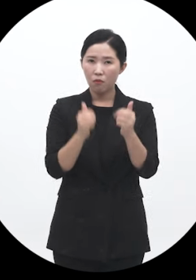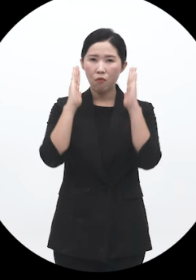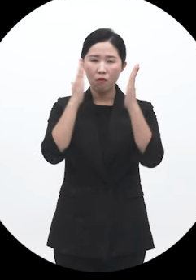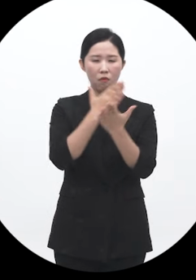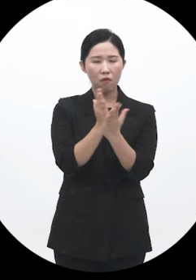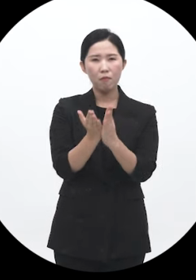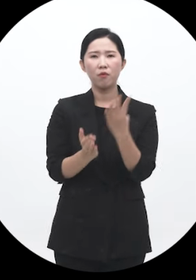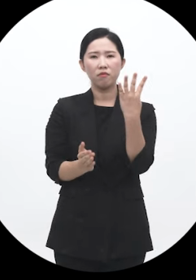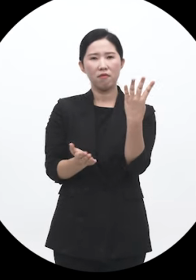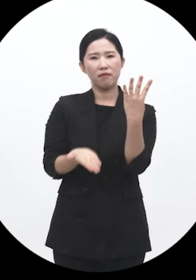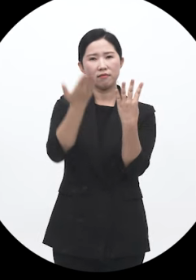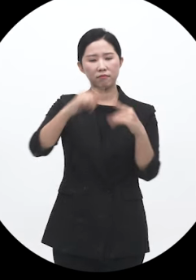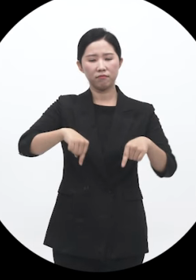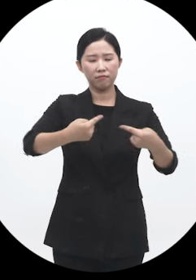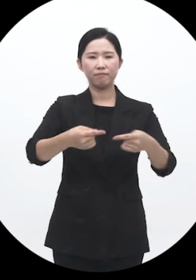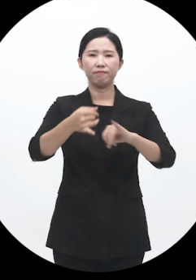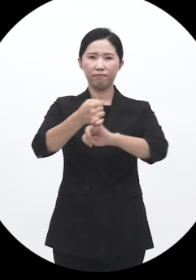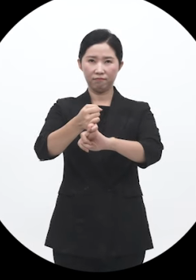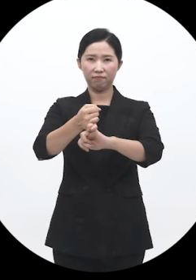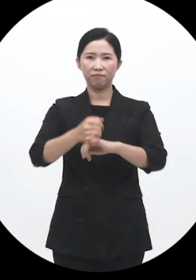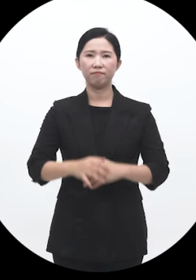합니다.